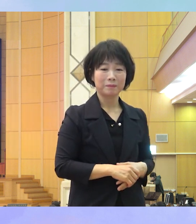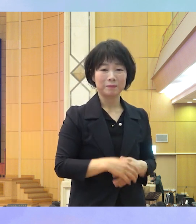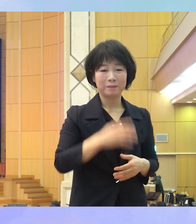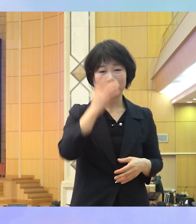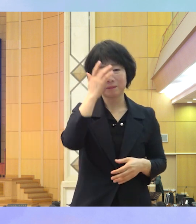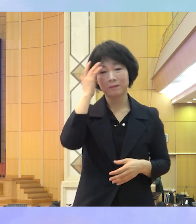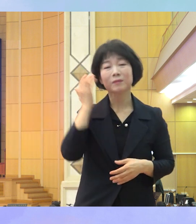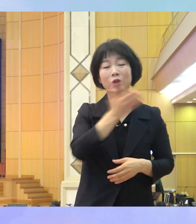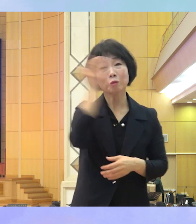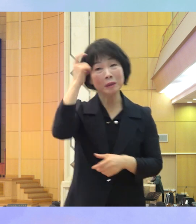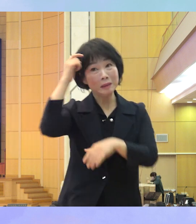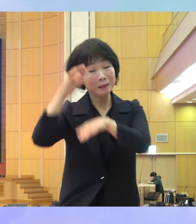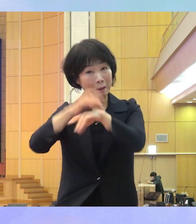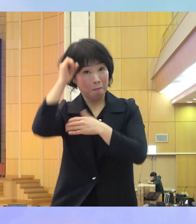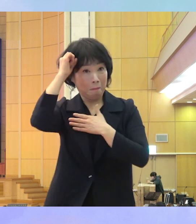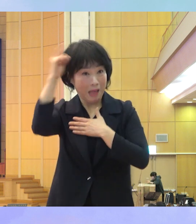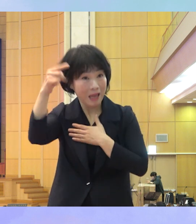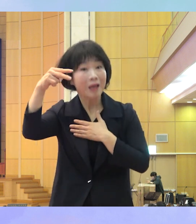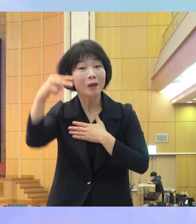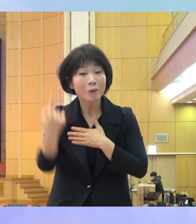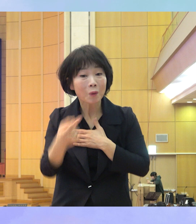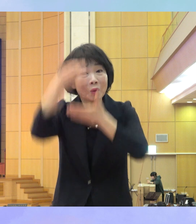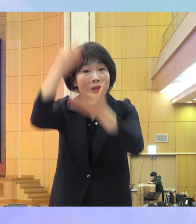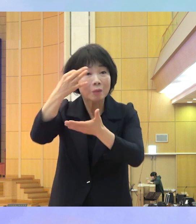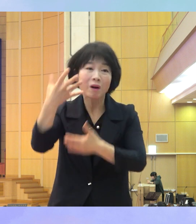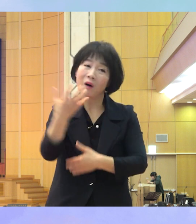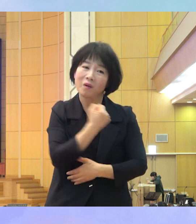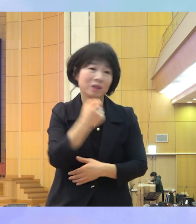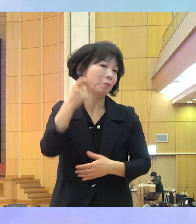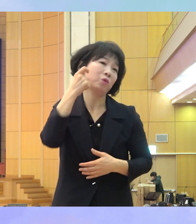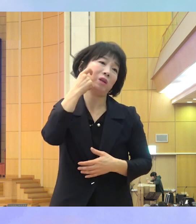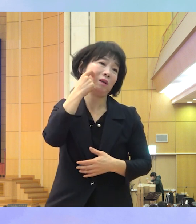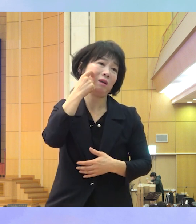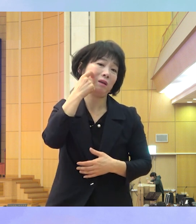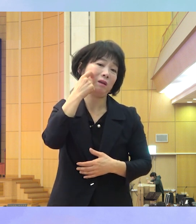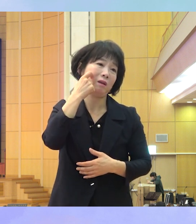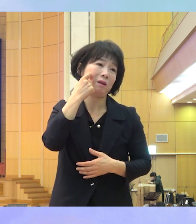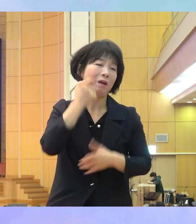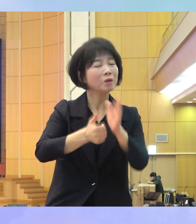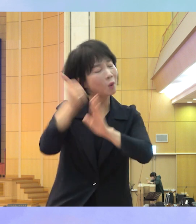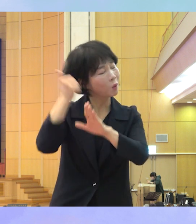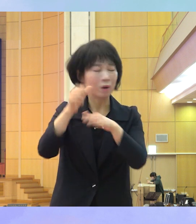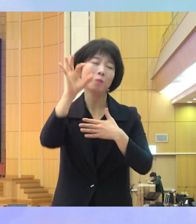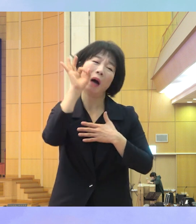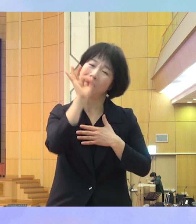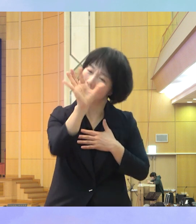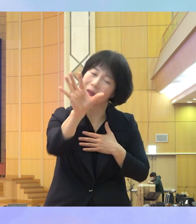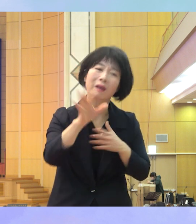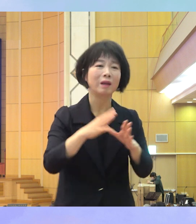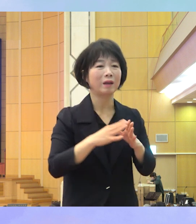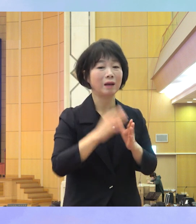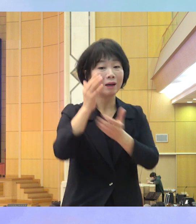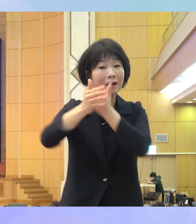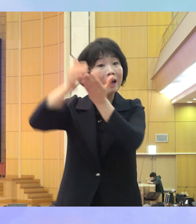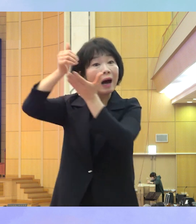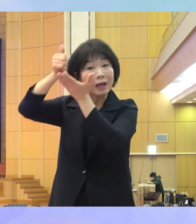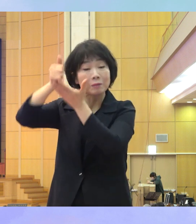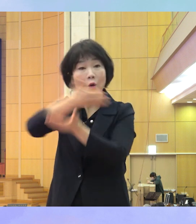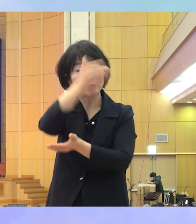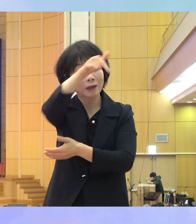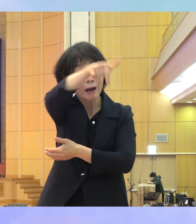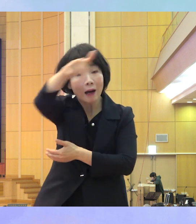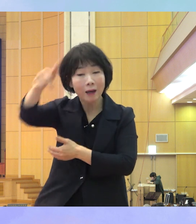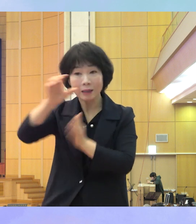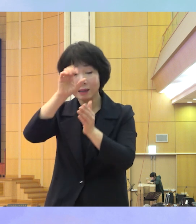아니고, 지혜자라고, 지식 있는 자라고, 재물 얻는 것도 아니고, 막 성공하고 이러는 게 아니에요. 하나님은 때를